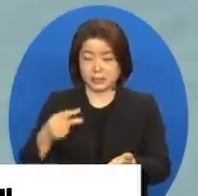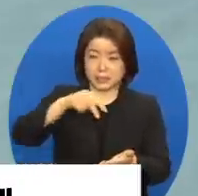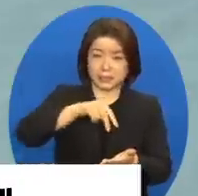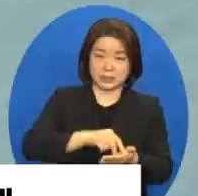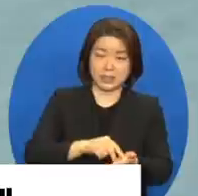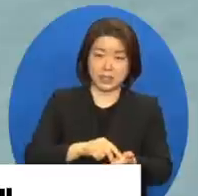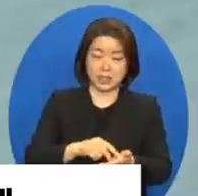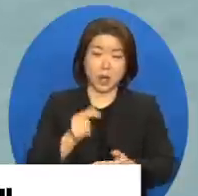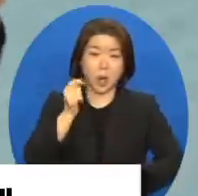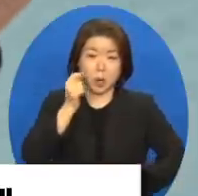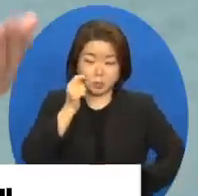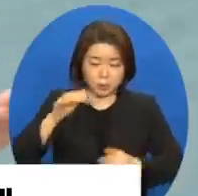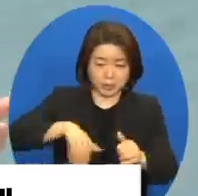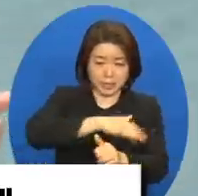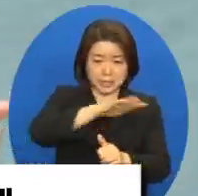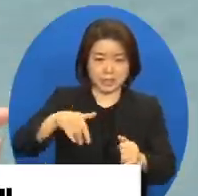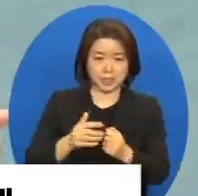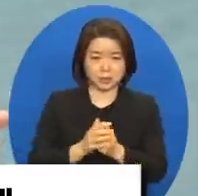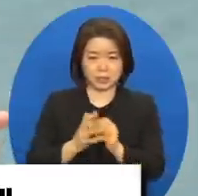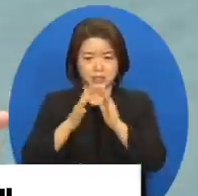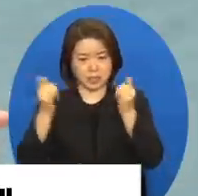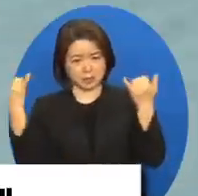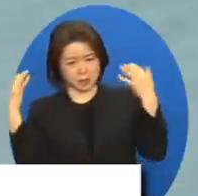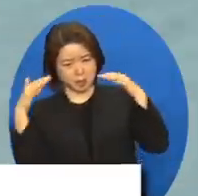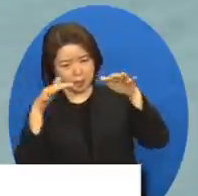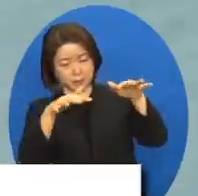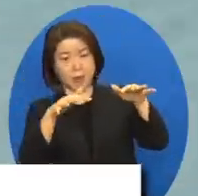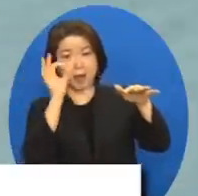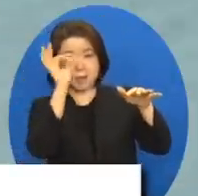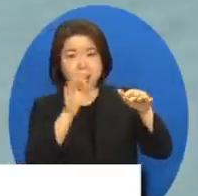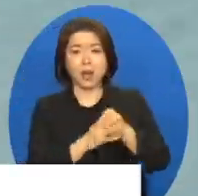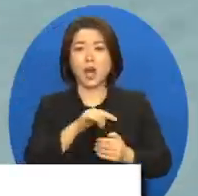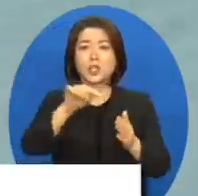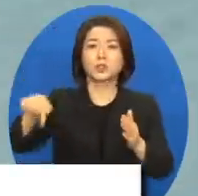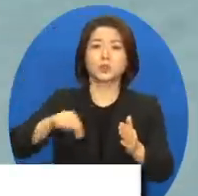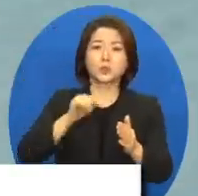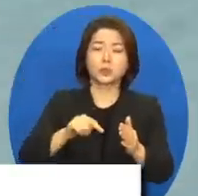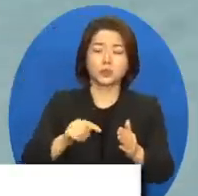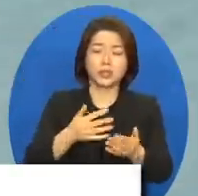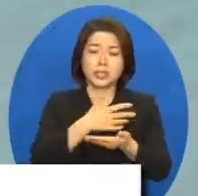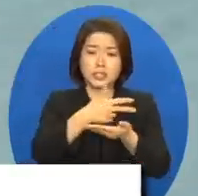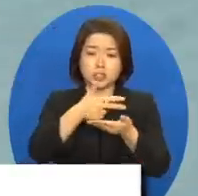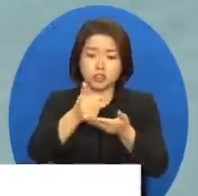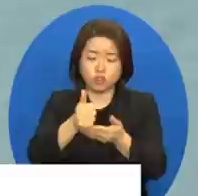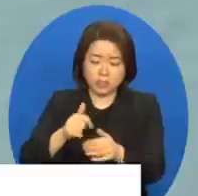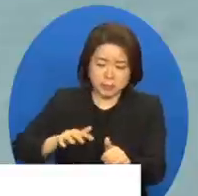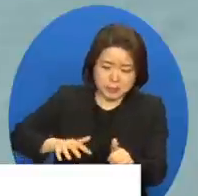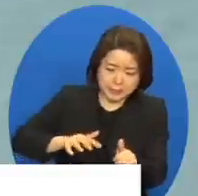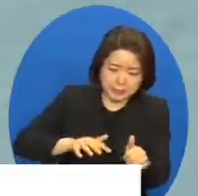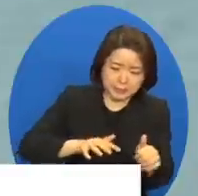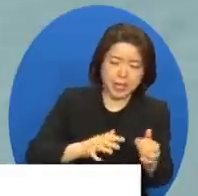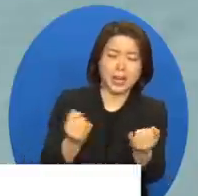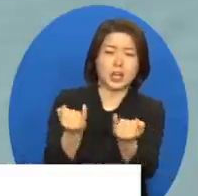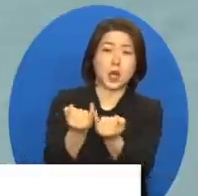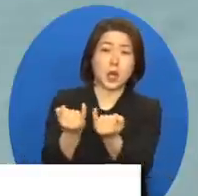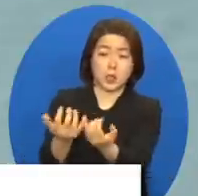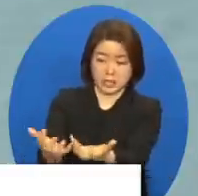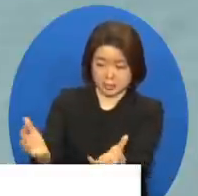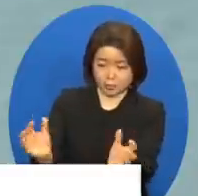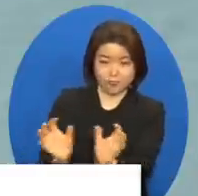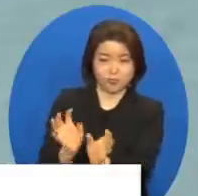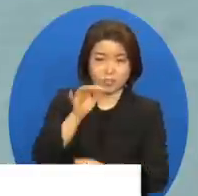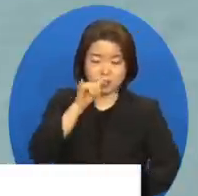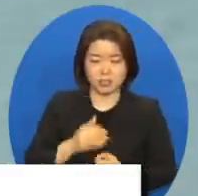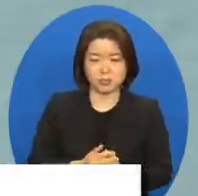상황을 사람들이 다 지켜보았는데 그 중에는 주님을 따르던 여인들이 있었습니다. 그들은